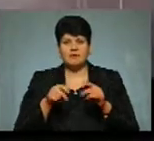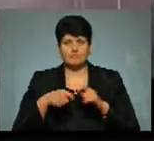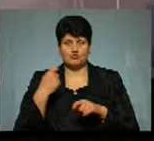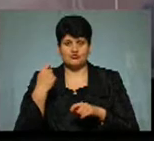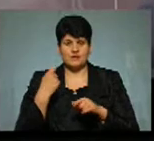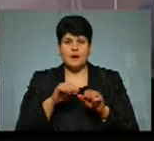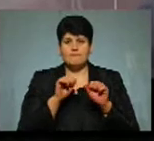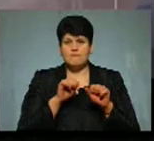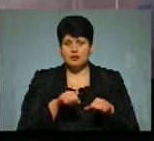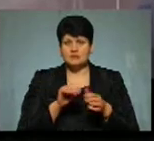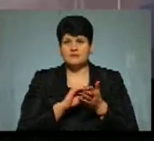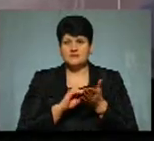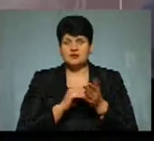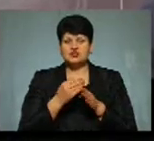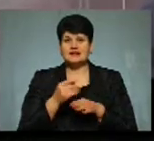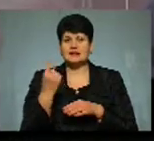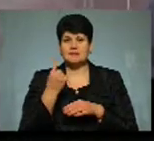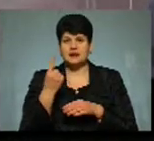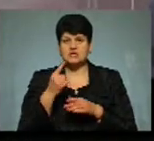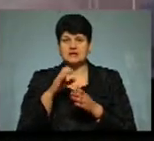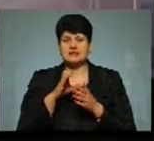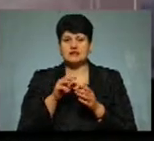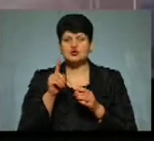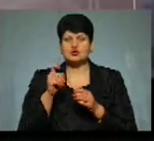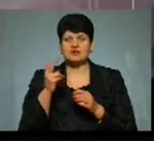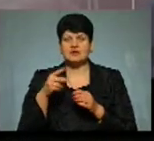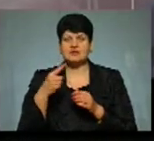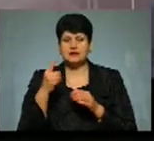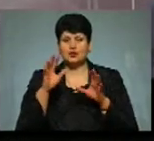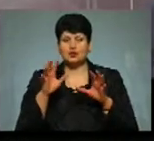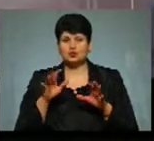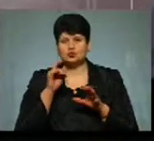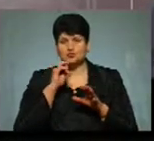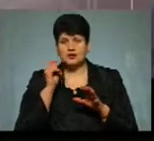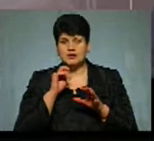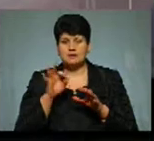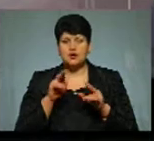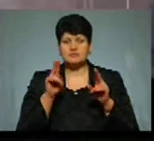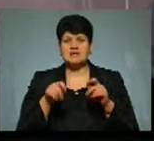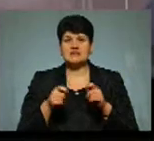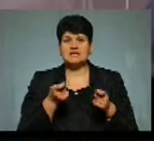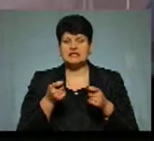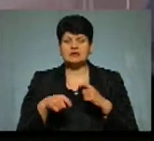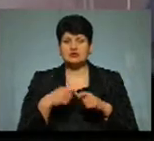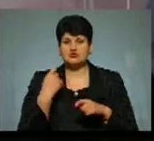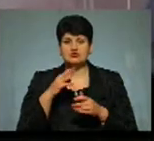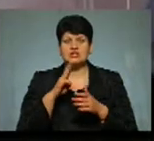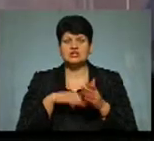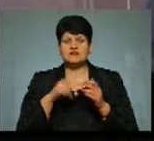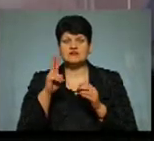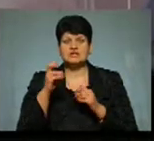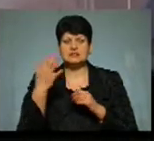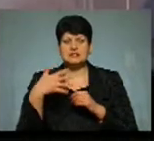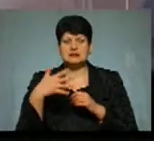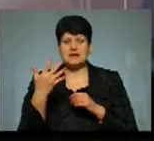можна кваліфікувати за частиною першої статті 122 Кодексу України про адміністративні правопорушення, що передбачає за собою штраф